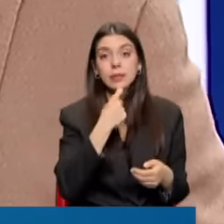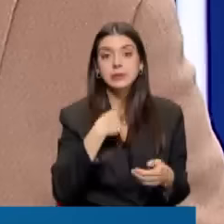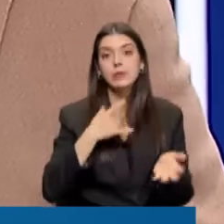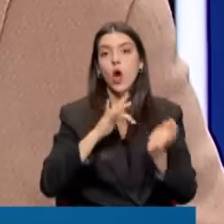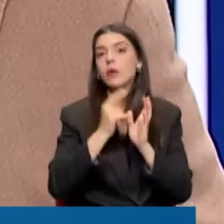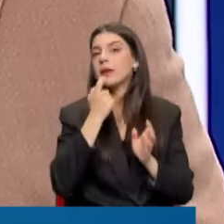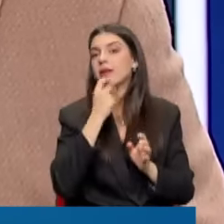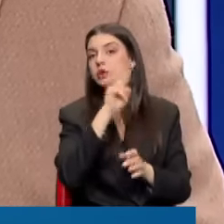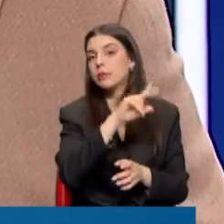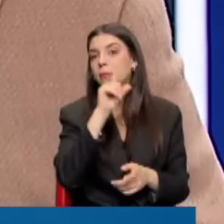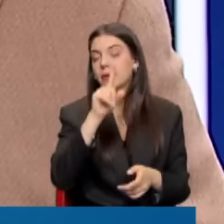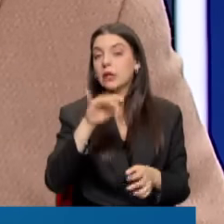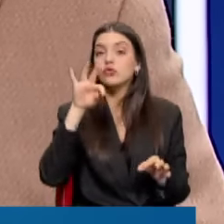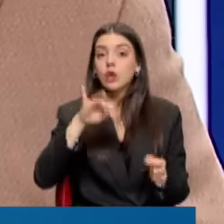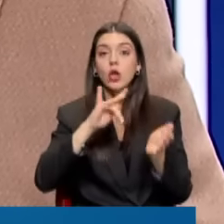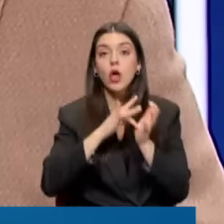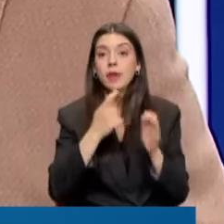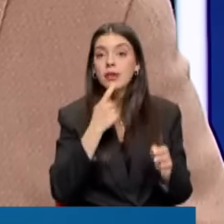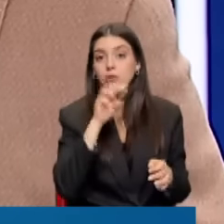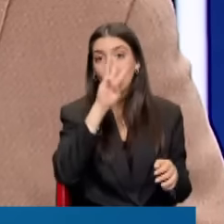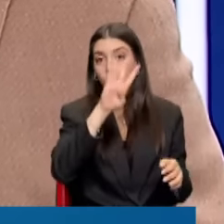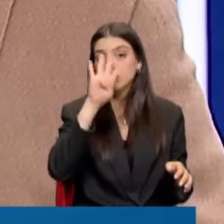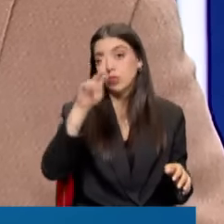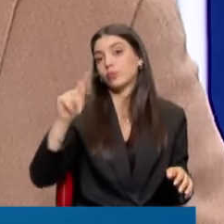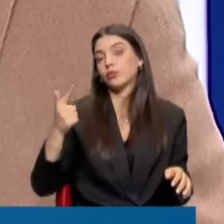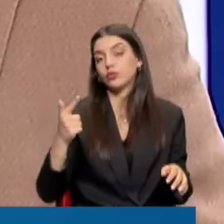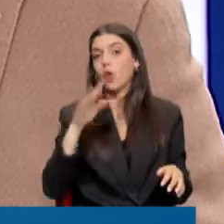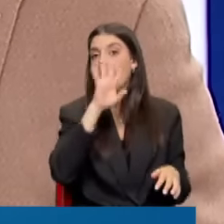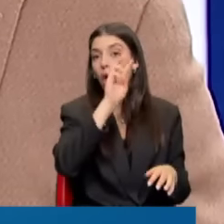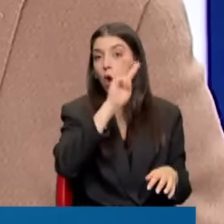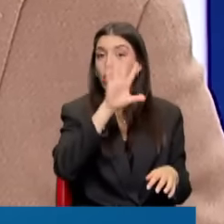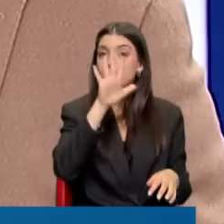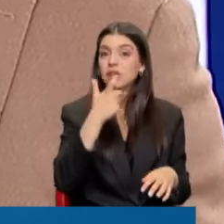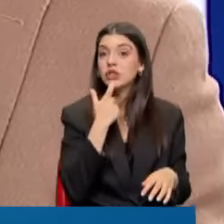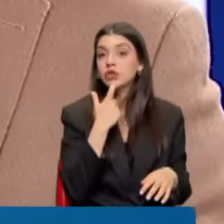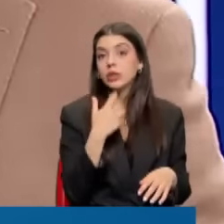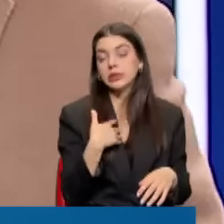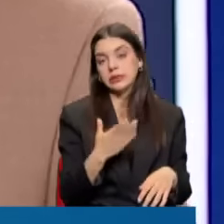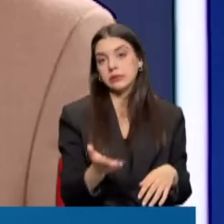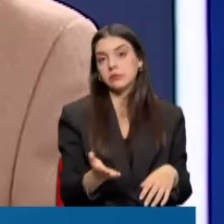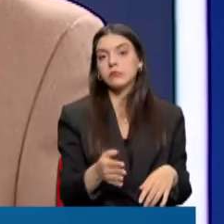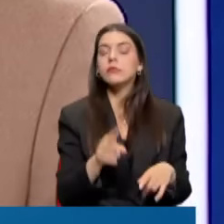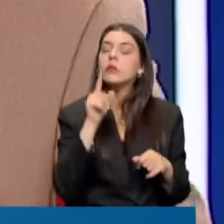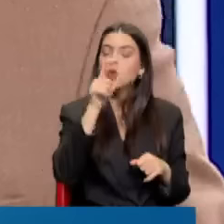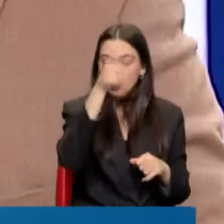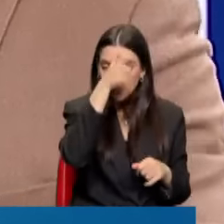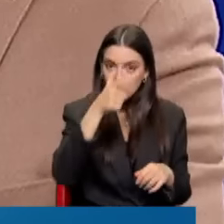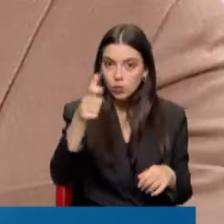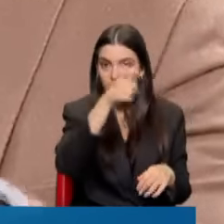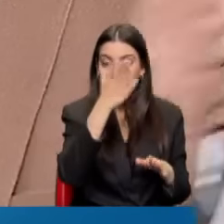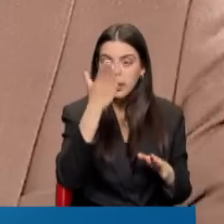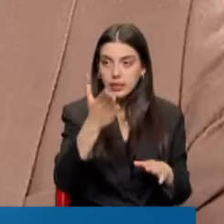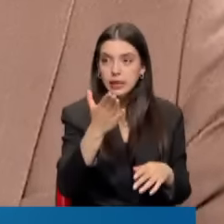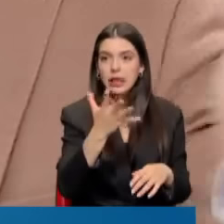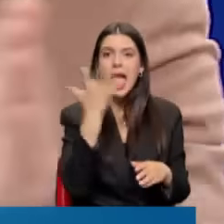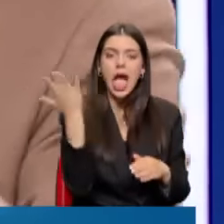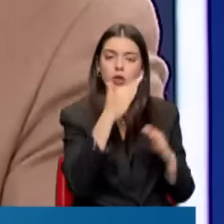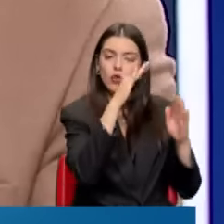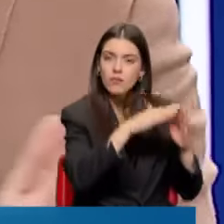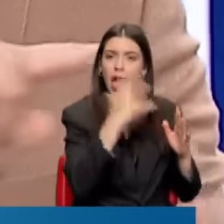Yaşımız 21 şu anda ortalama Yaşımız 34,5 35 yaşındayız şu anda Yani Türkiye'nin böyle en